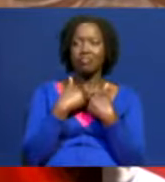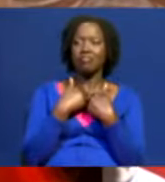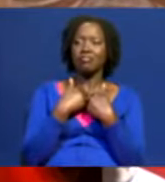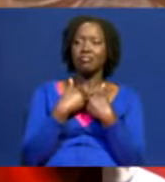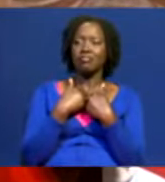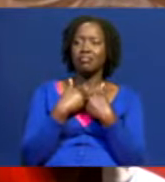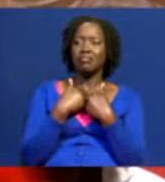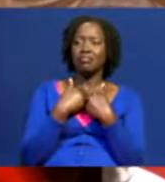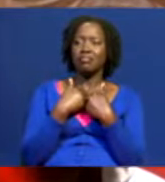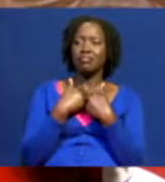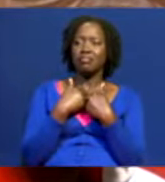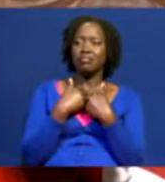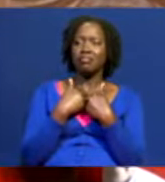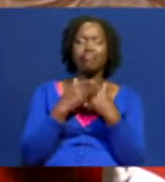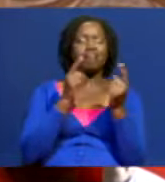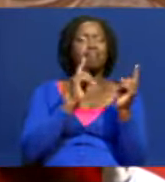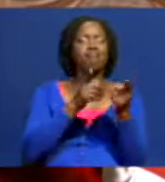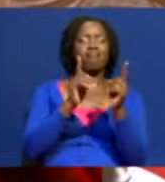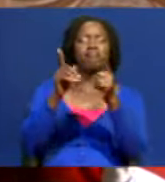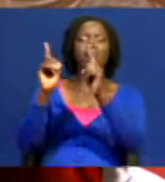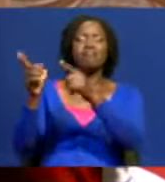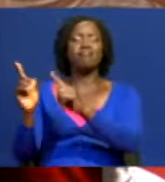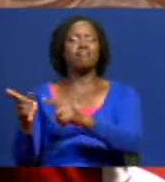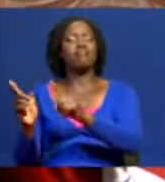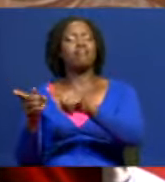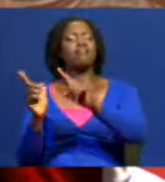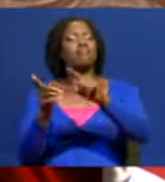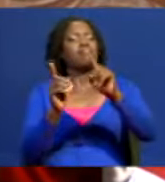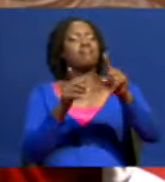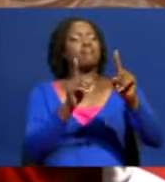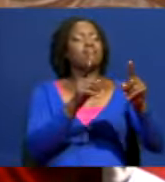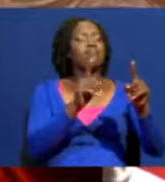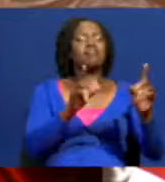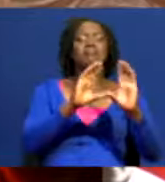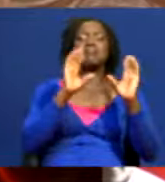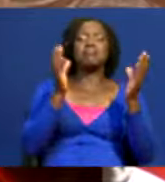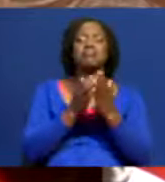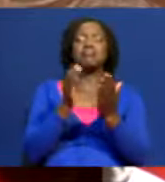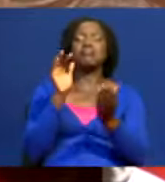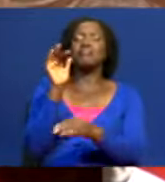sasa, anasunguka dunia mzima akiomba